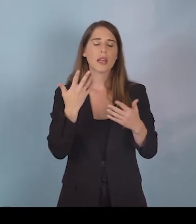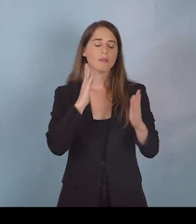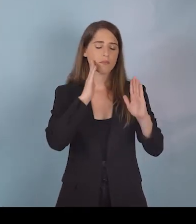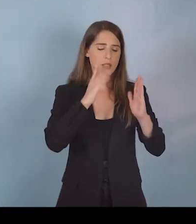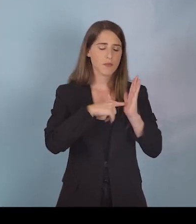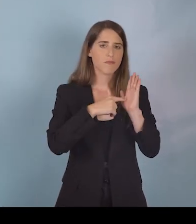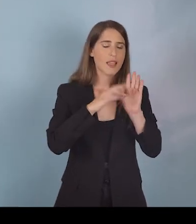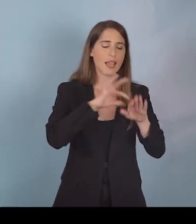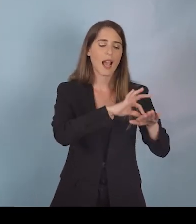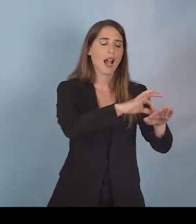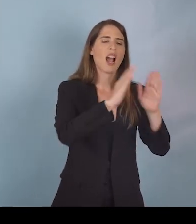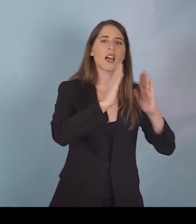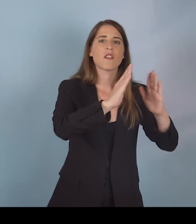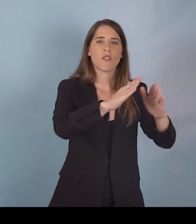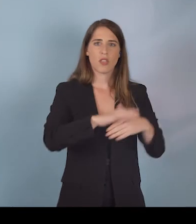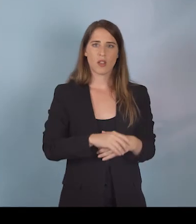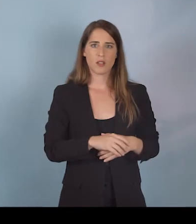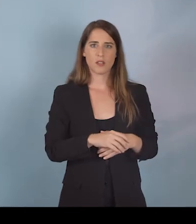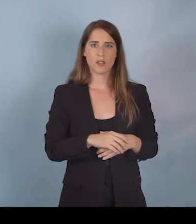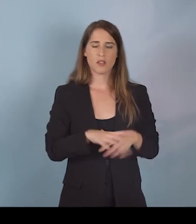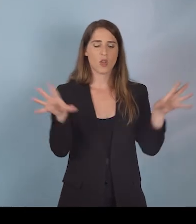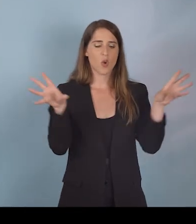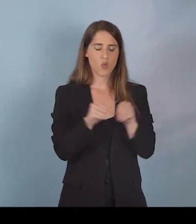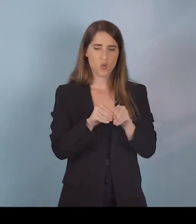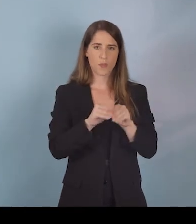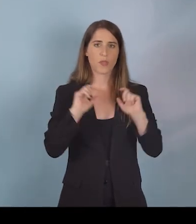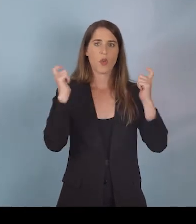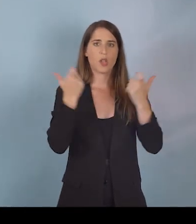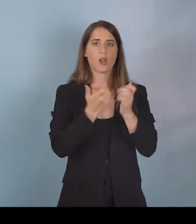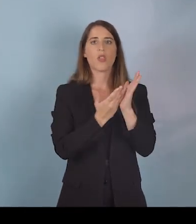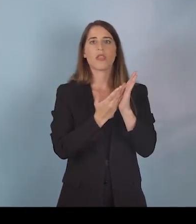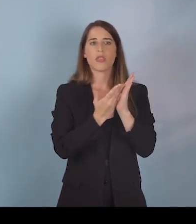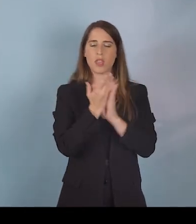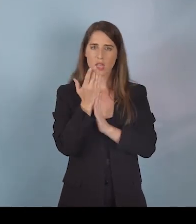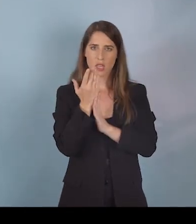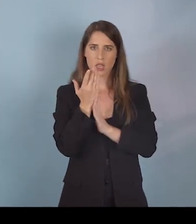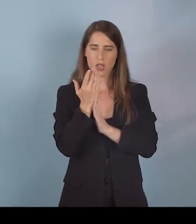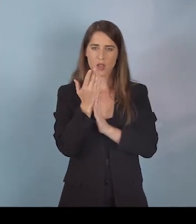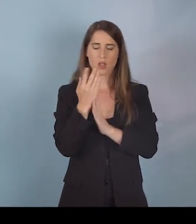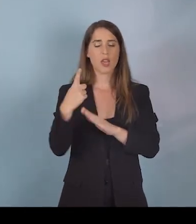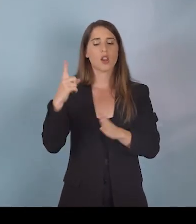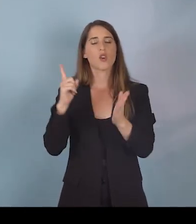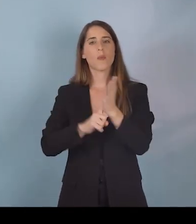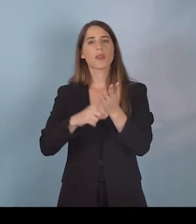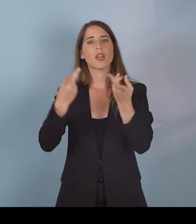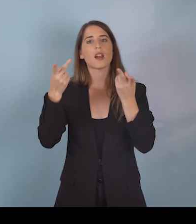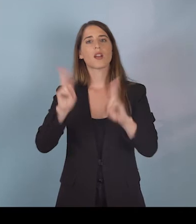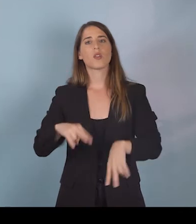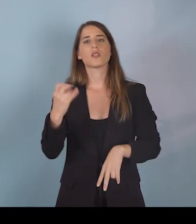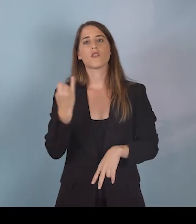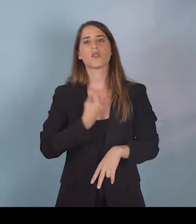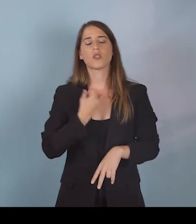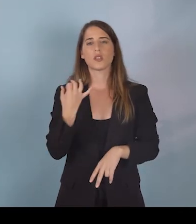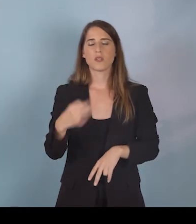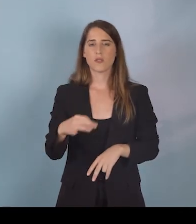ποιες είναι οι κατευθύνσεις που έχουμε σε αυτά τα δύο ζητήματα, σε σχέση με το οικογενειακό δίκαιο δηλαδή